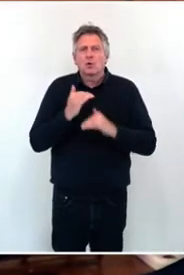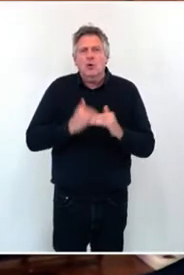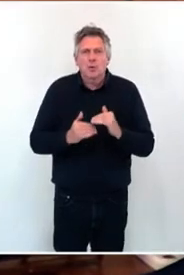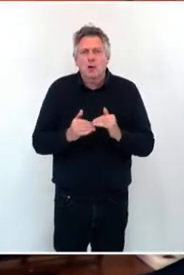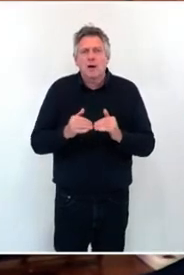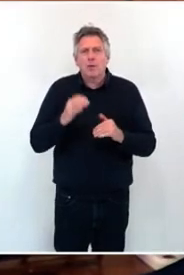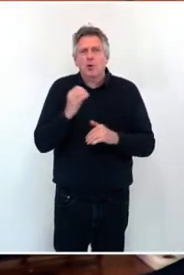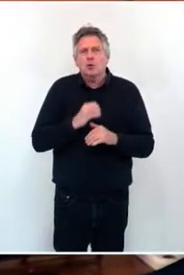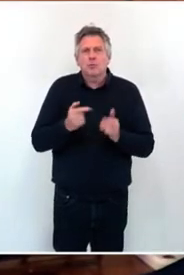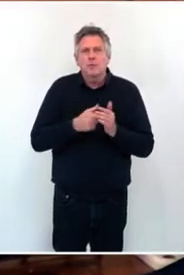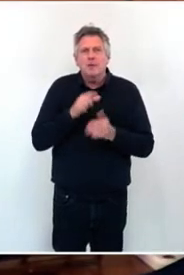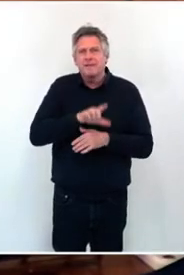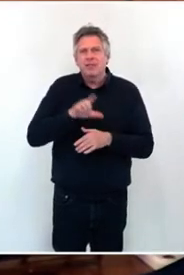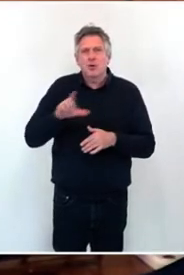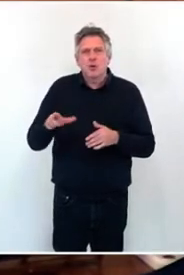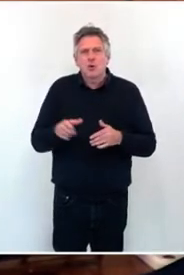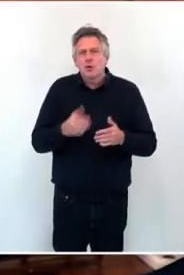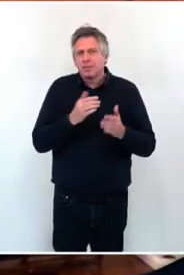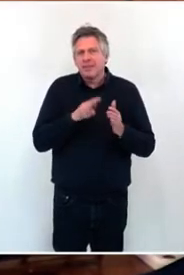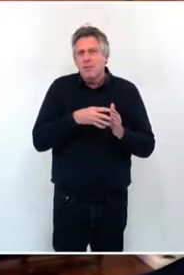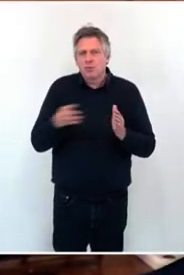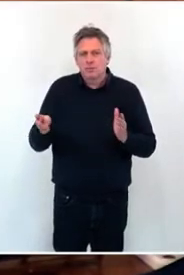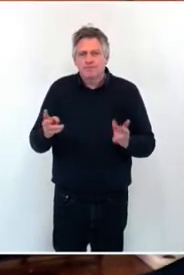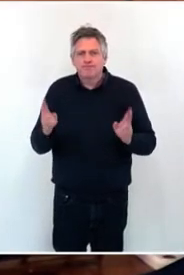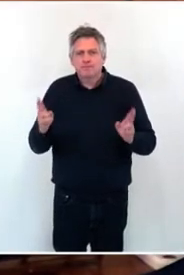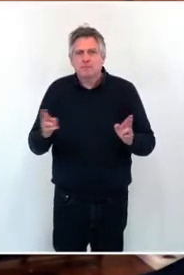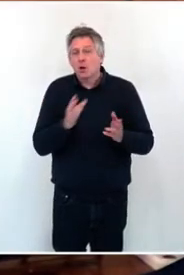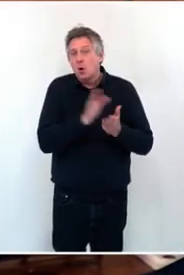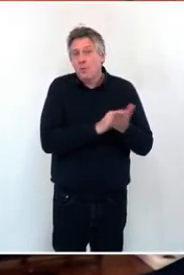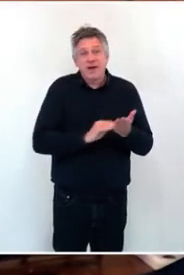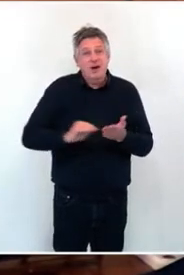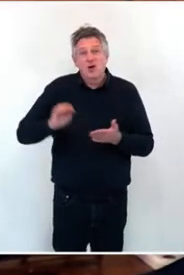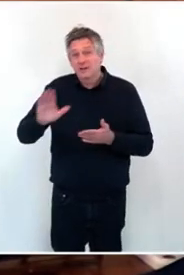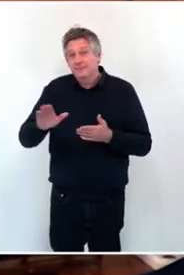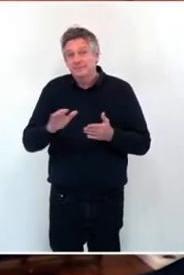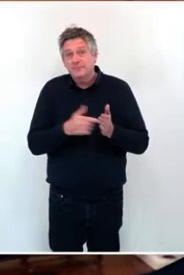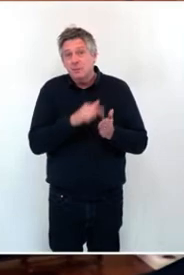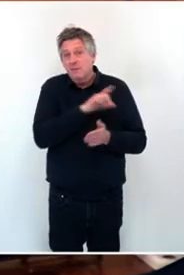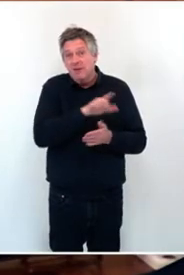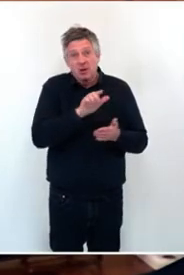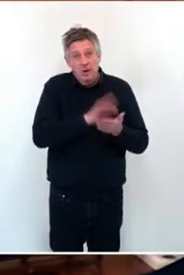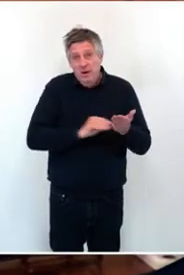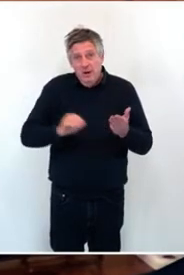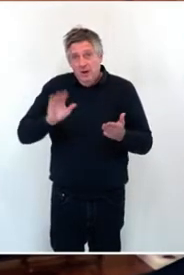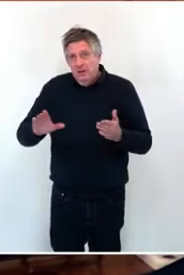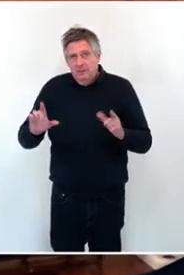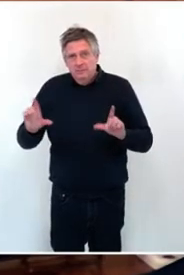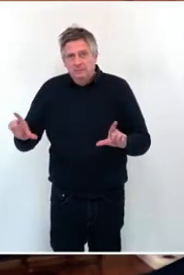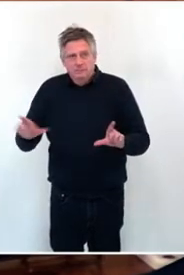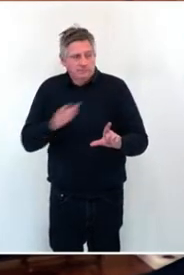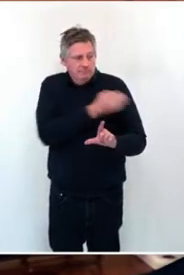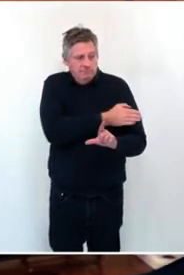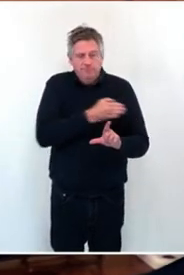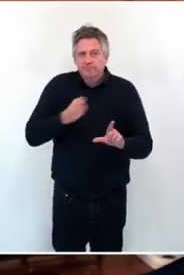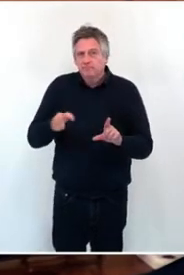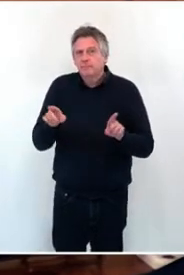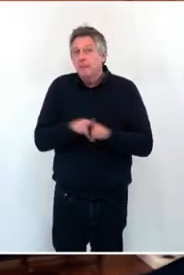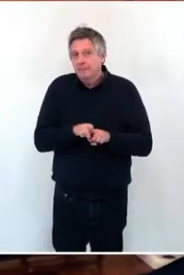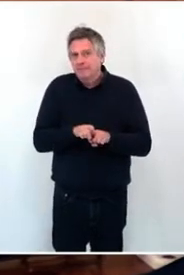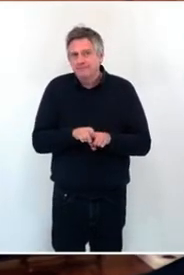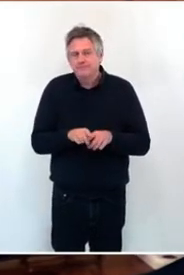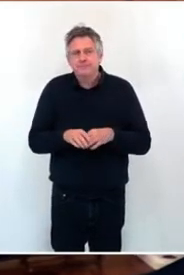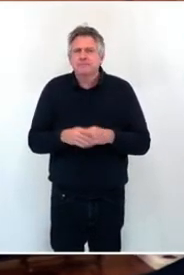2022. Ce tableau aujourd'hui est un copier-coller de celui de 2022. Alors je suis étonnée qu'il n'ait pas